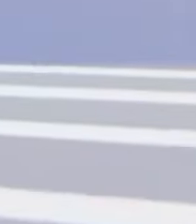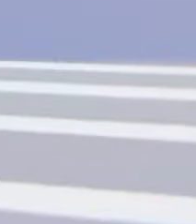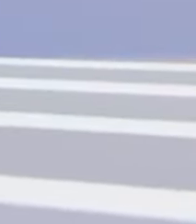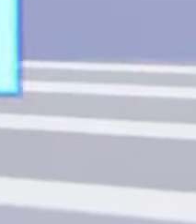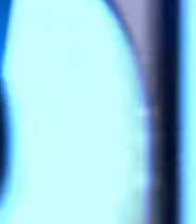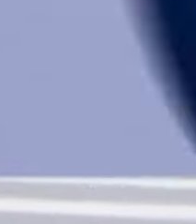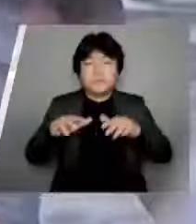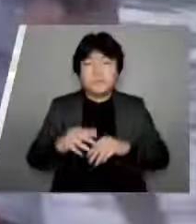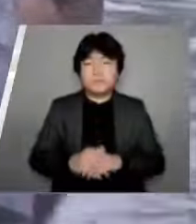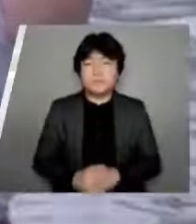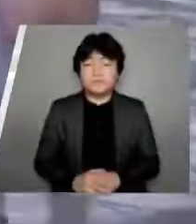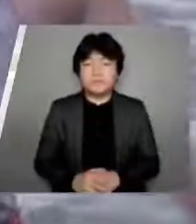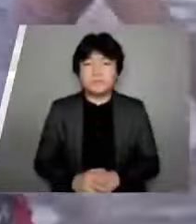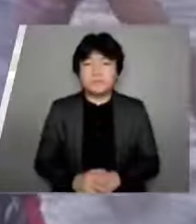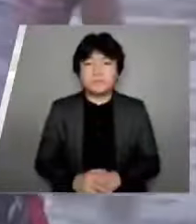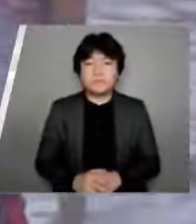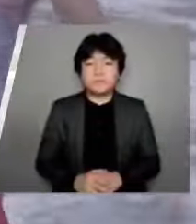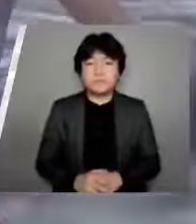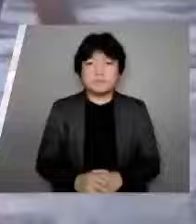Consulta.